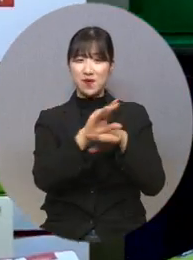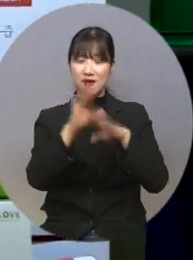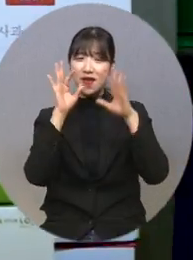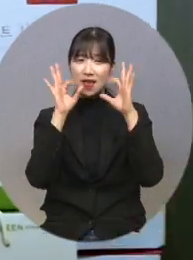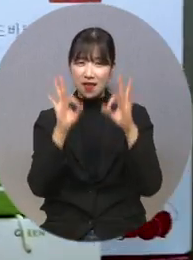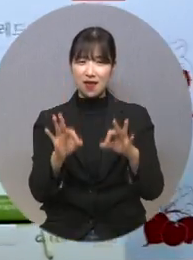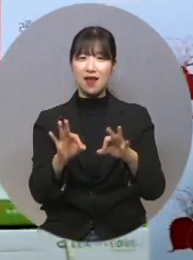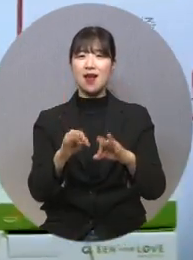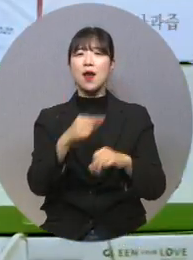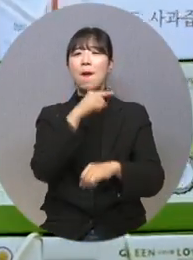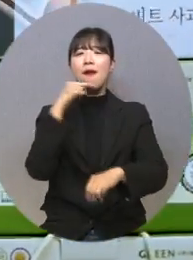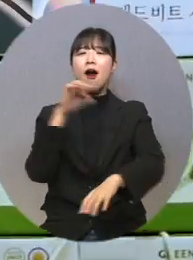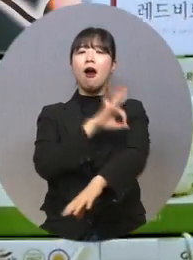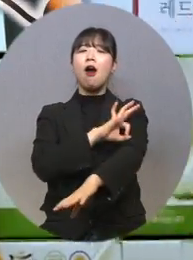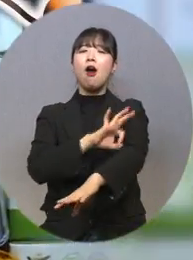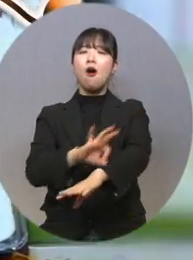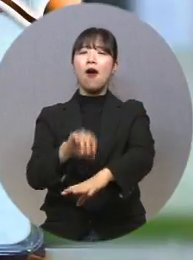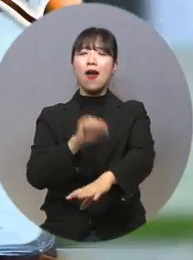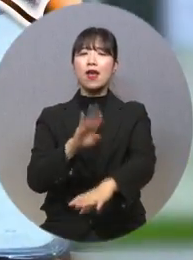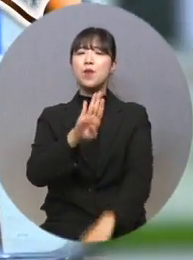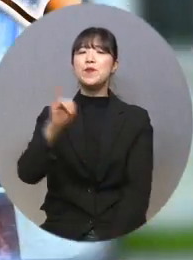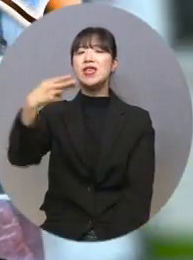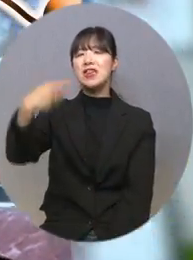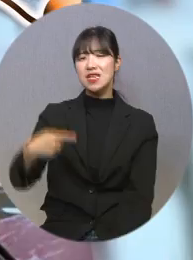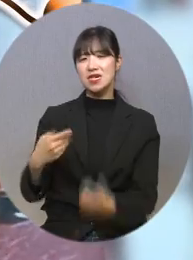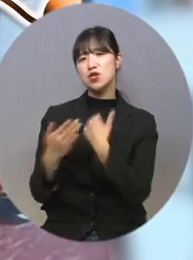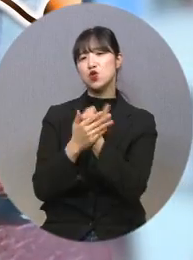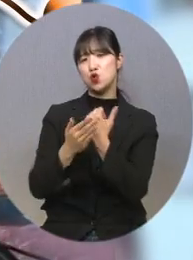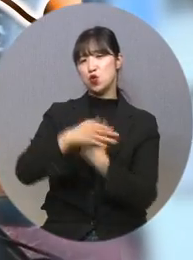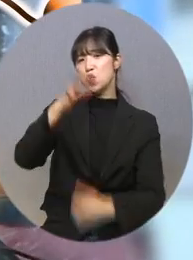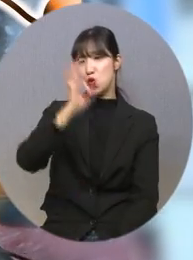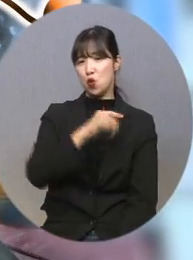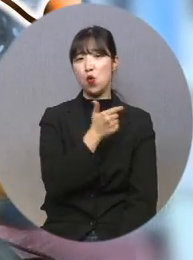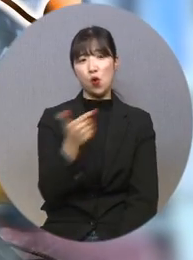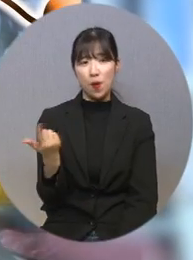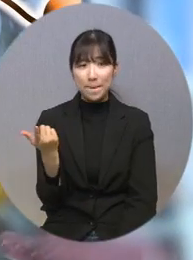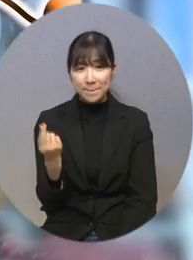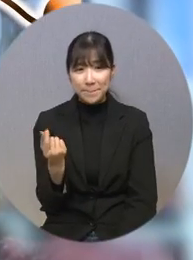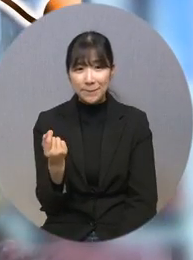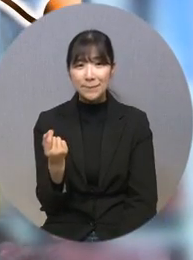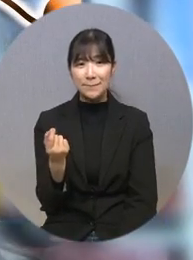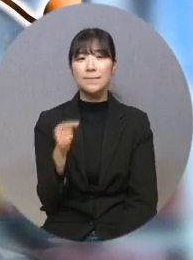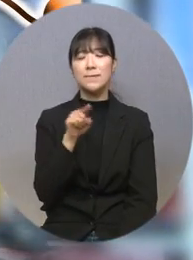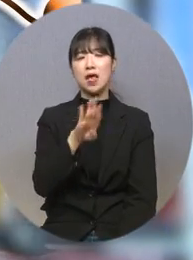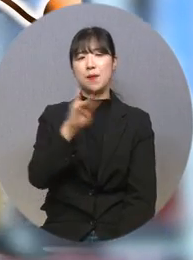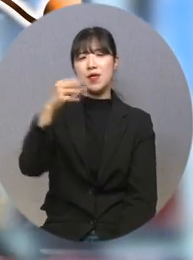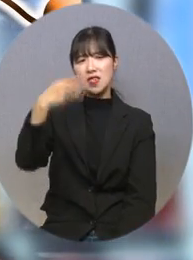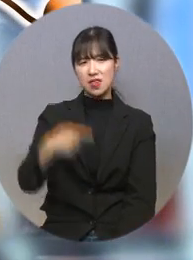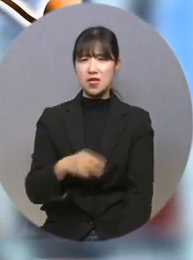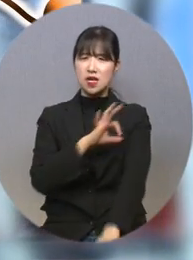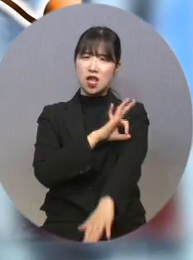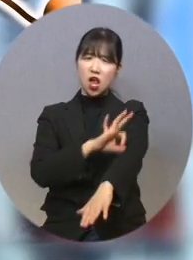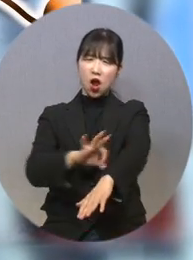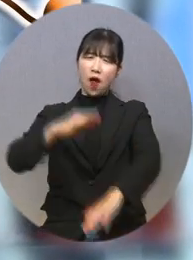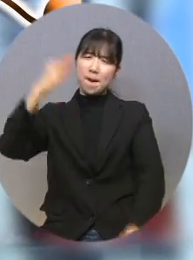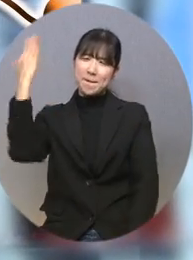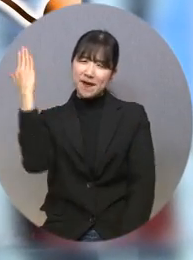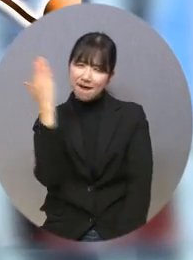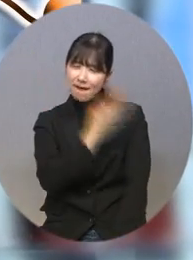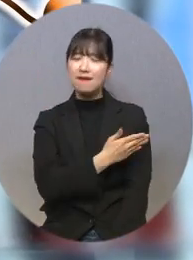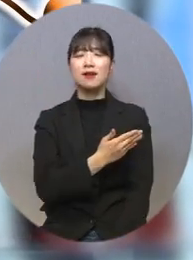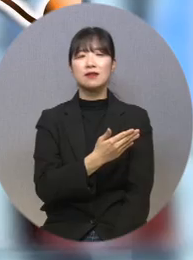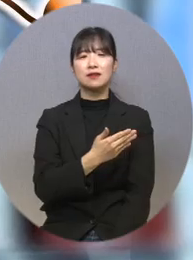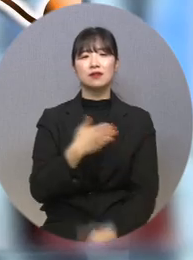네 혈관하면 비트 여러분 잘 아시죠? 네, 혈관 비트가 혈관 청소 우리